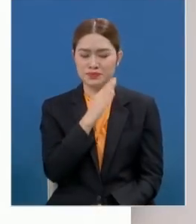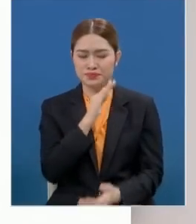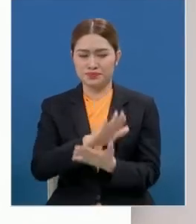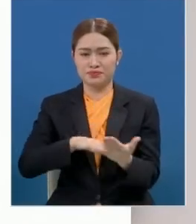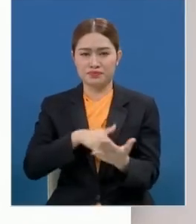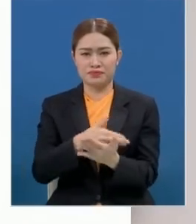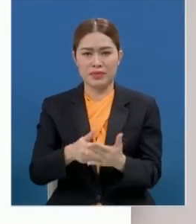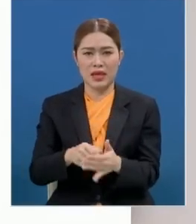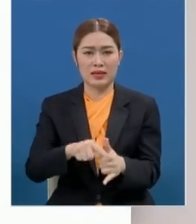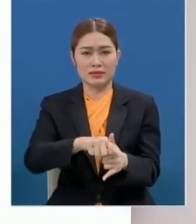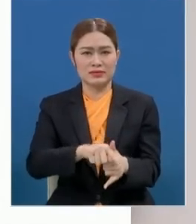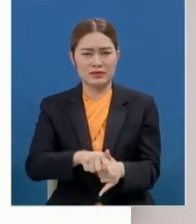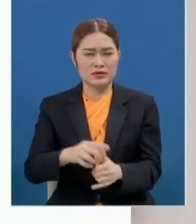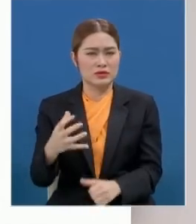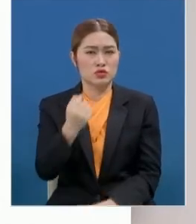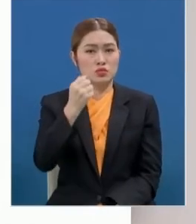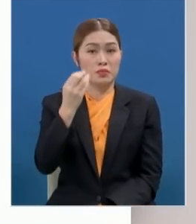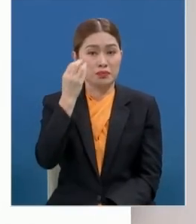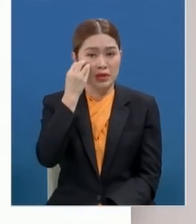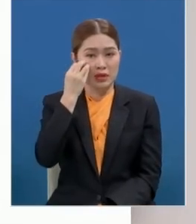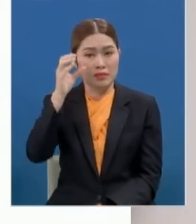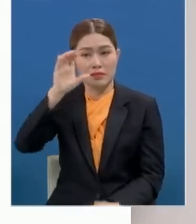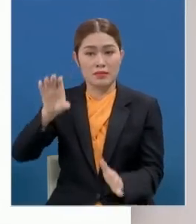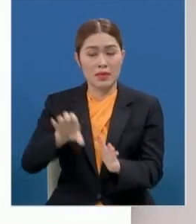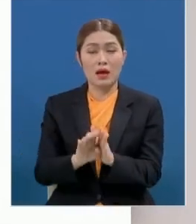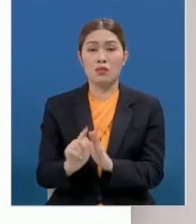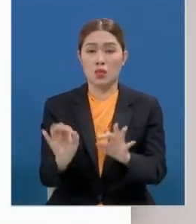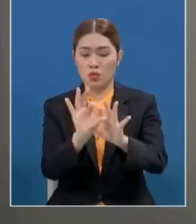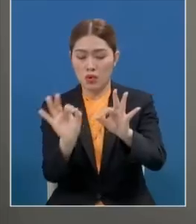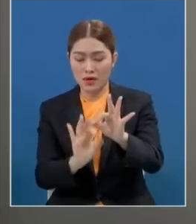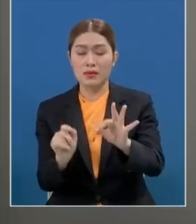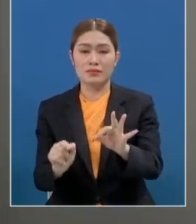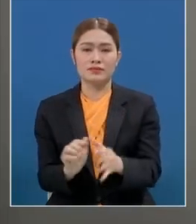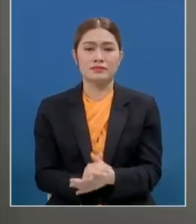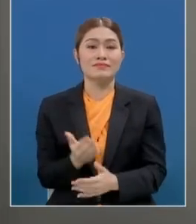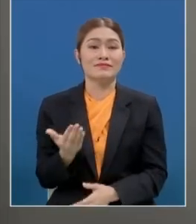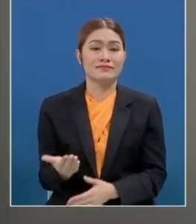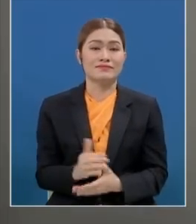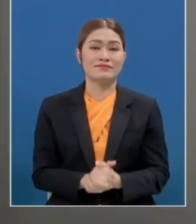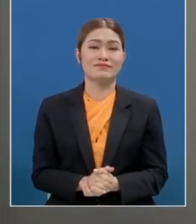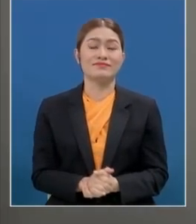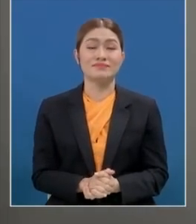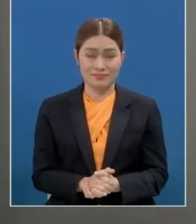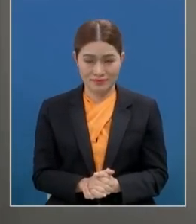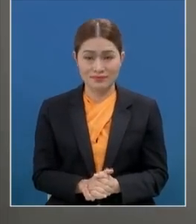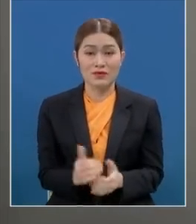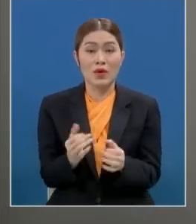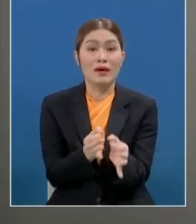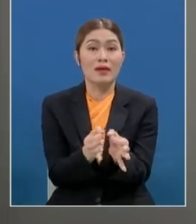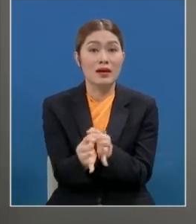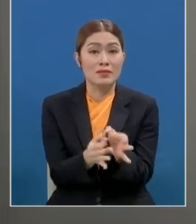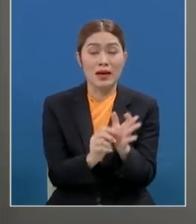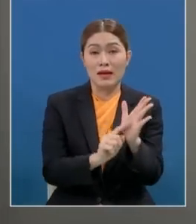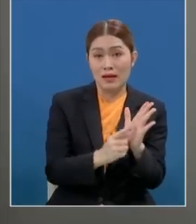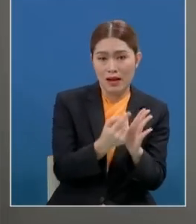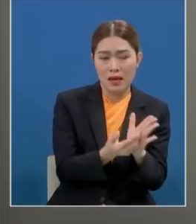พิฆาตพิทาพร้อมกับขึ้นรูปภาพคุณพี่ทาประกอบข้อความด้วยคุณชูวิทย์โพสต์ข้อความใน Facebookนะคะอธิบายตั้ง